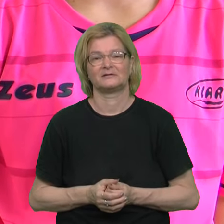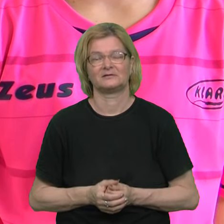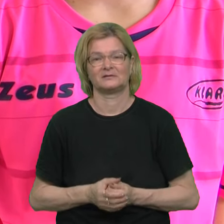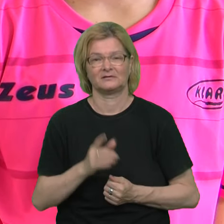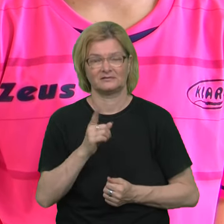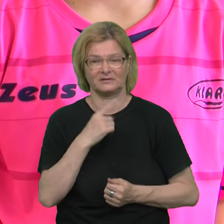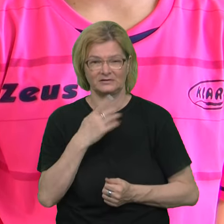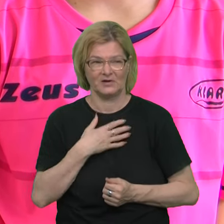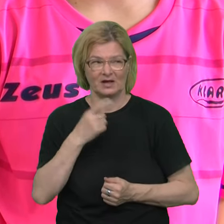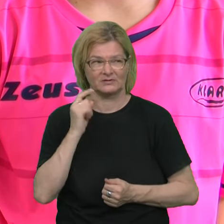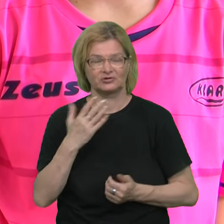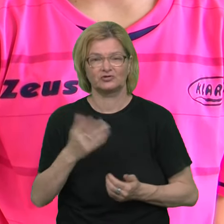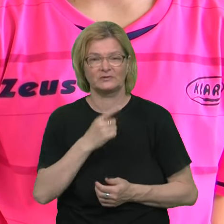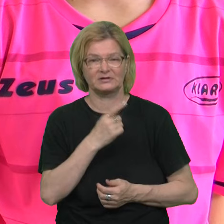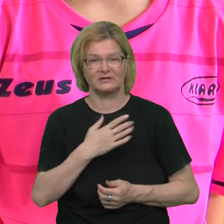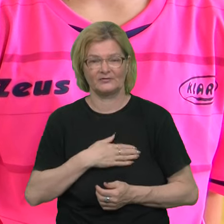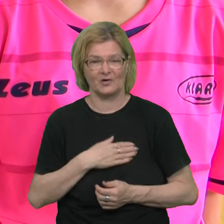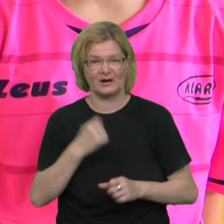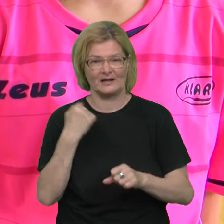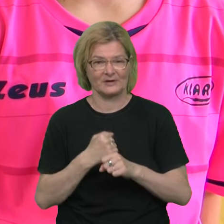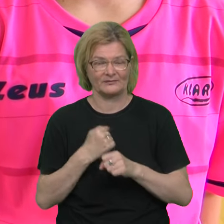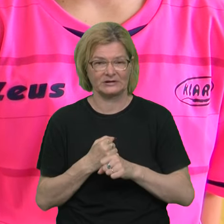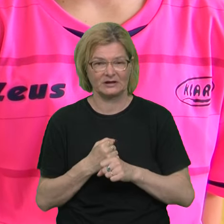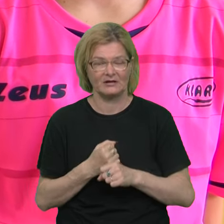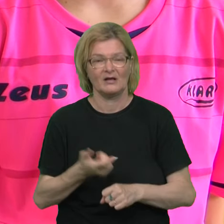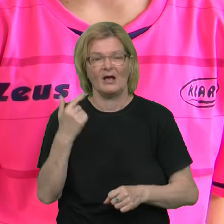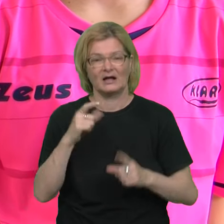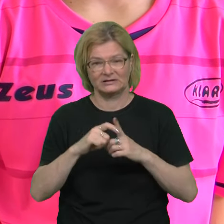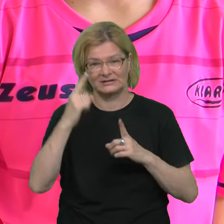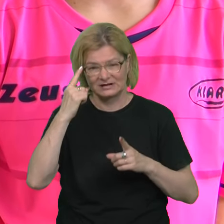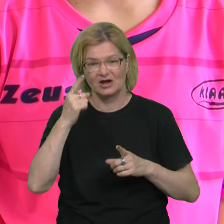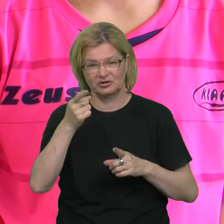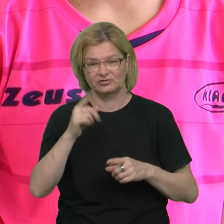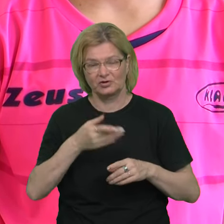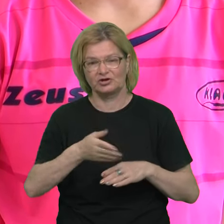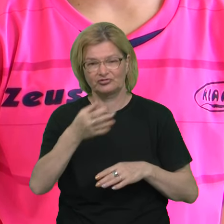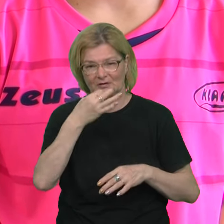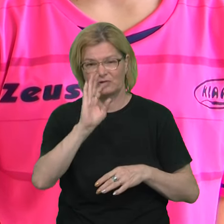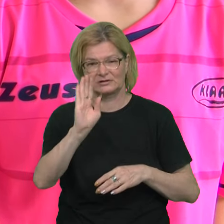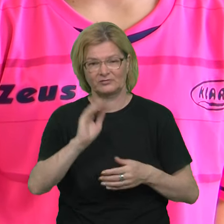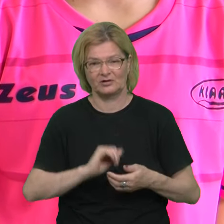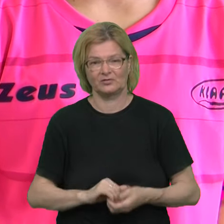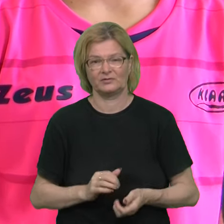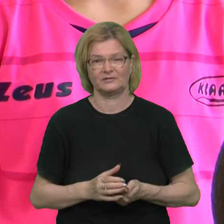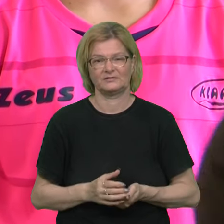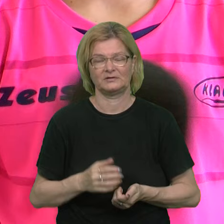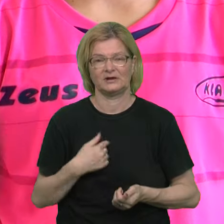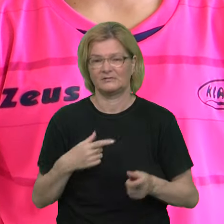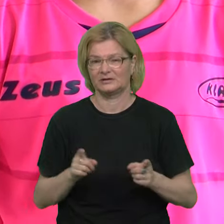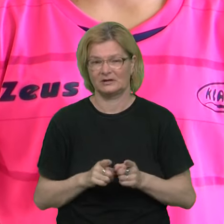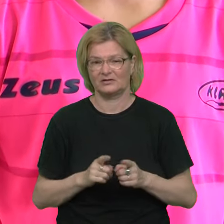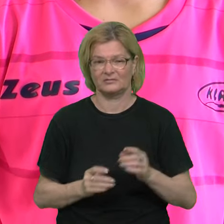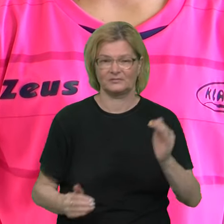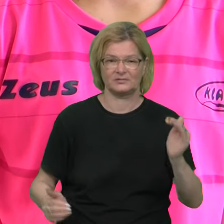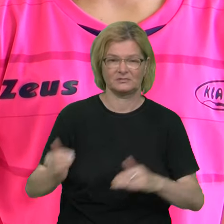daj ti meni reci, Veronika je rekla svoje razmišljanje, a što bi ti voljela napraviti, a da znaš da će to ići na bolje za tvoj klub?